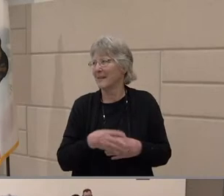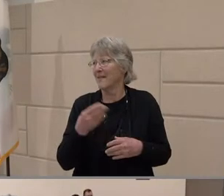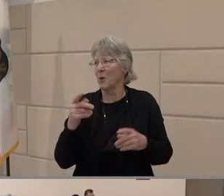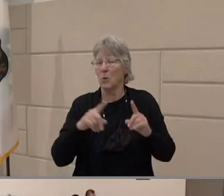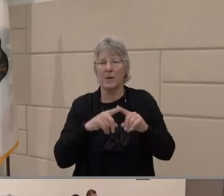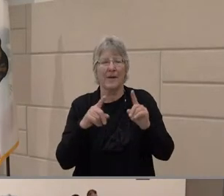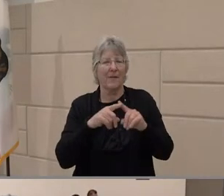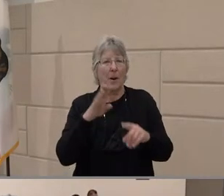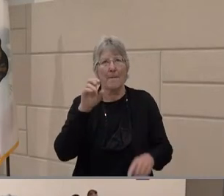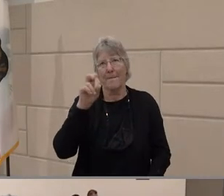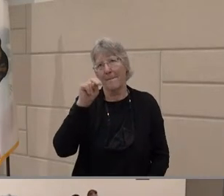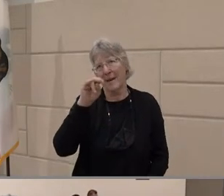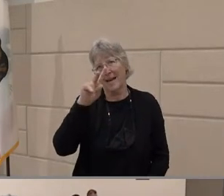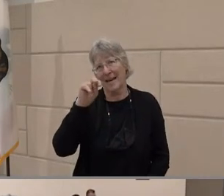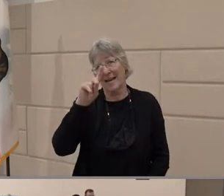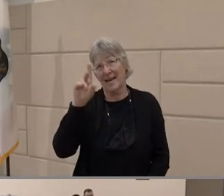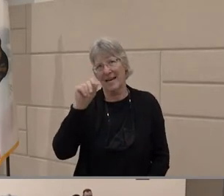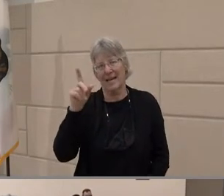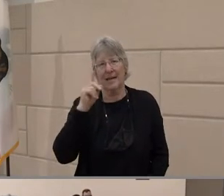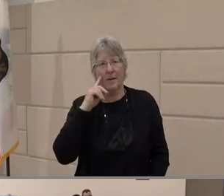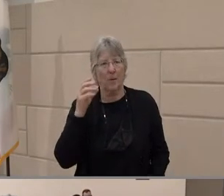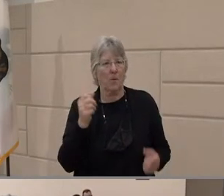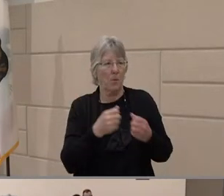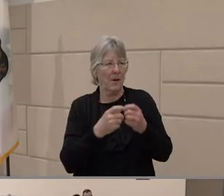គាត់ចង់ធ្វើរបាយការណ៍ដូចតទៅ